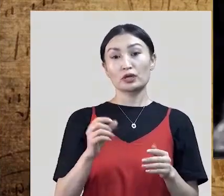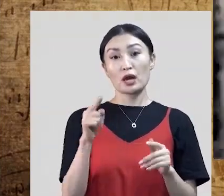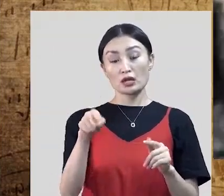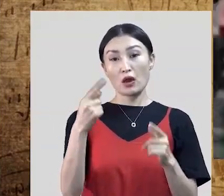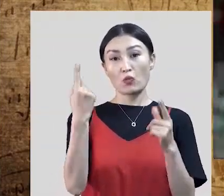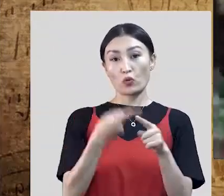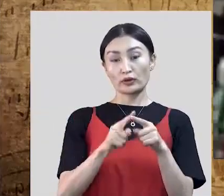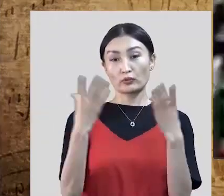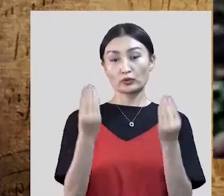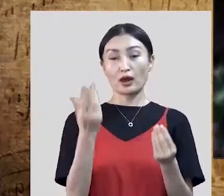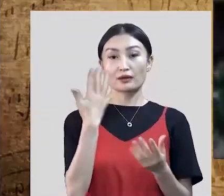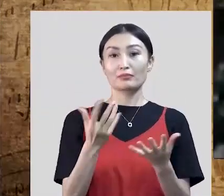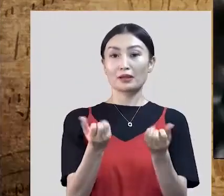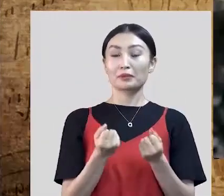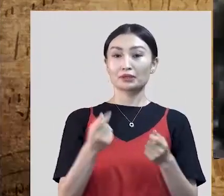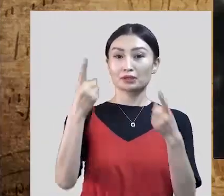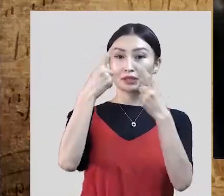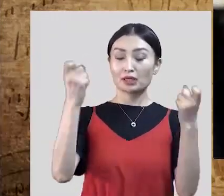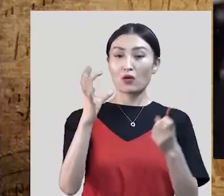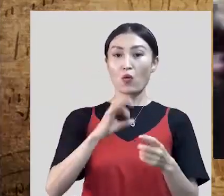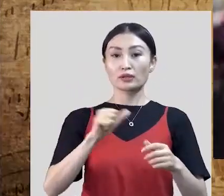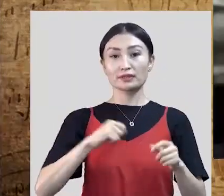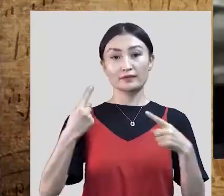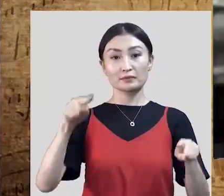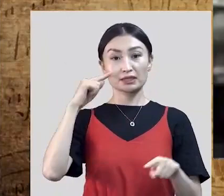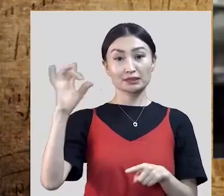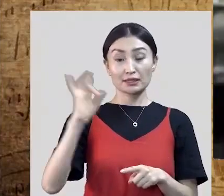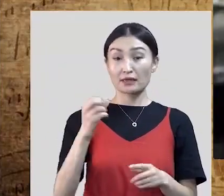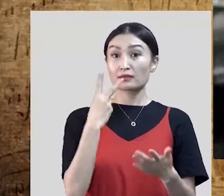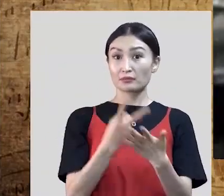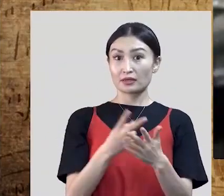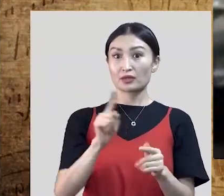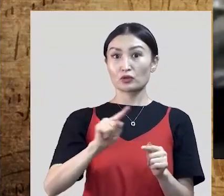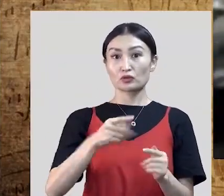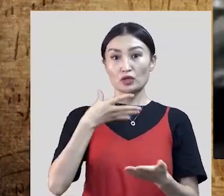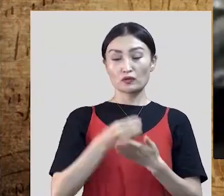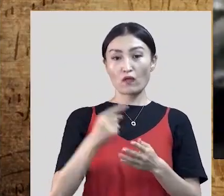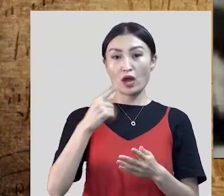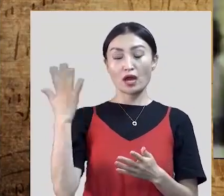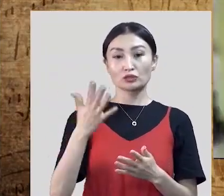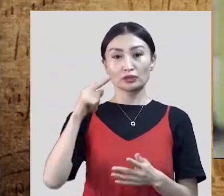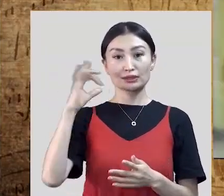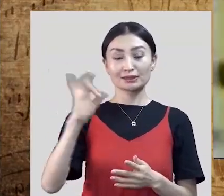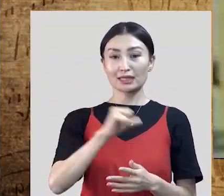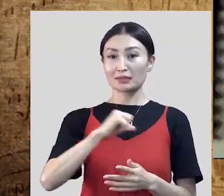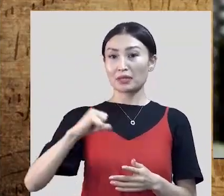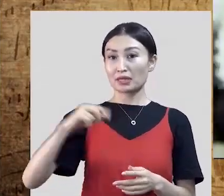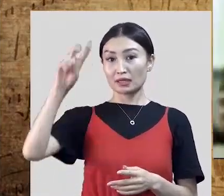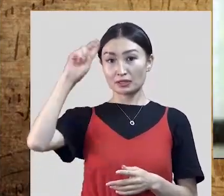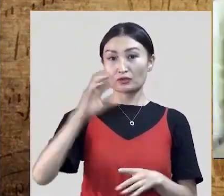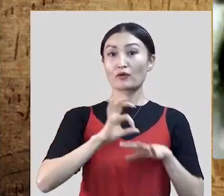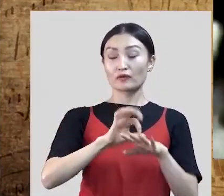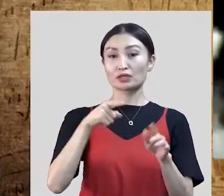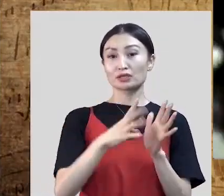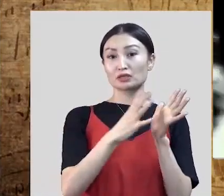тому дню, когда была принята декларация о независимости Кыргызской республики. И несмотря на то, что свой отчет Кыргызстан как самостоятельное государство